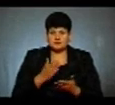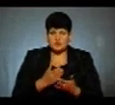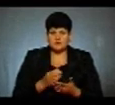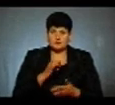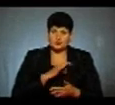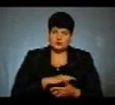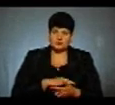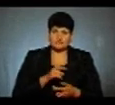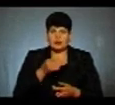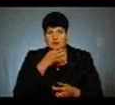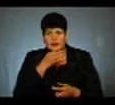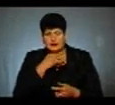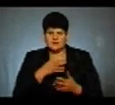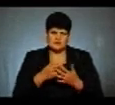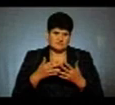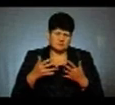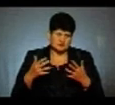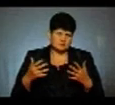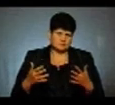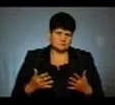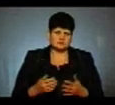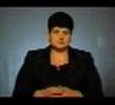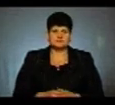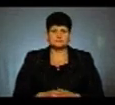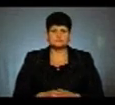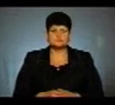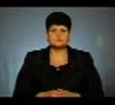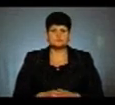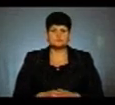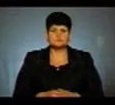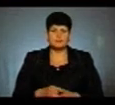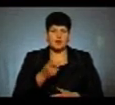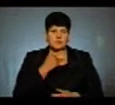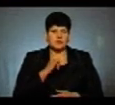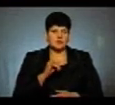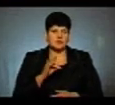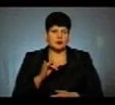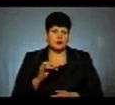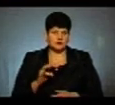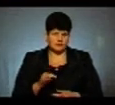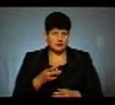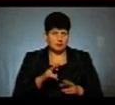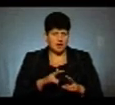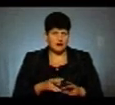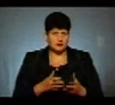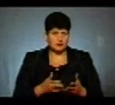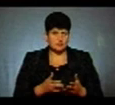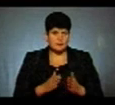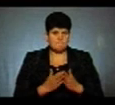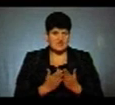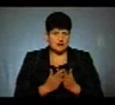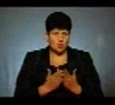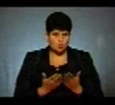ті чи інші таблетки, чи речовини, чи для контрацепції. Пані Ірино, чи ви переглядали